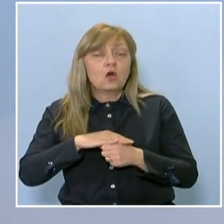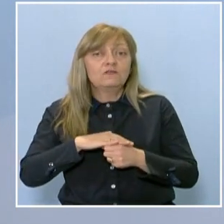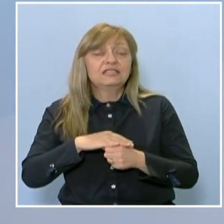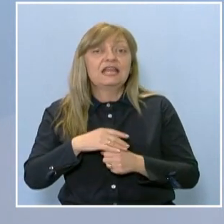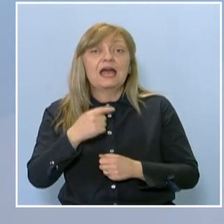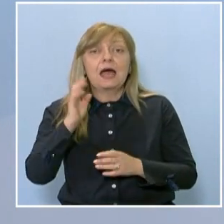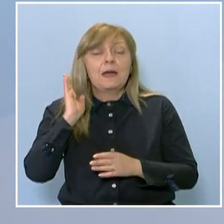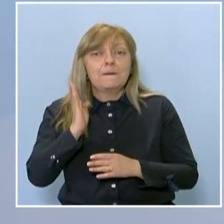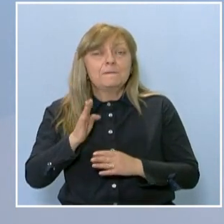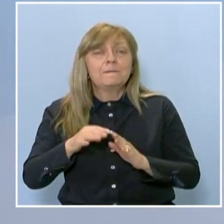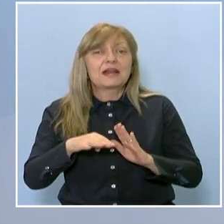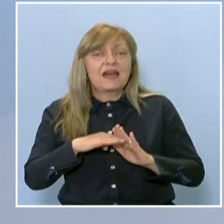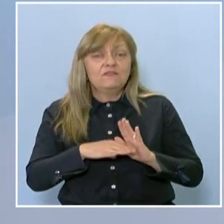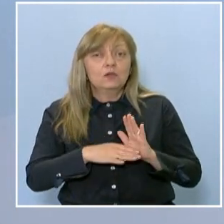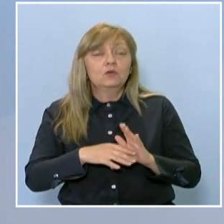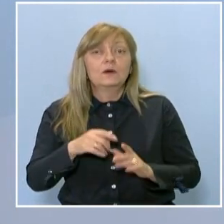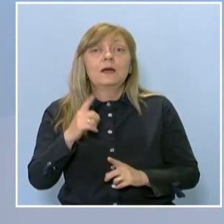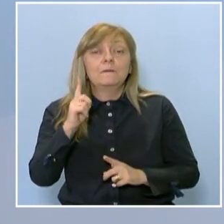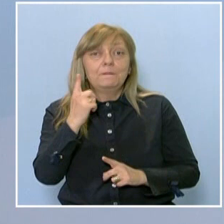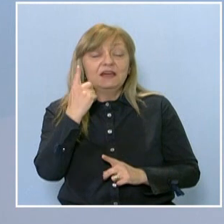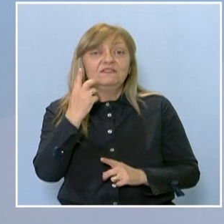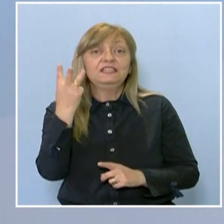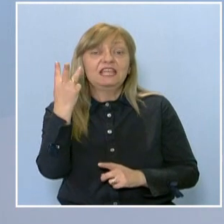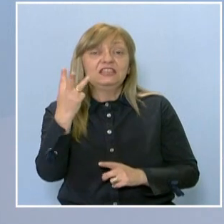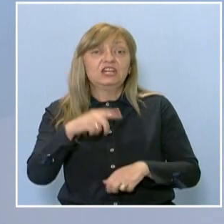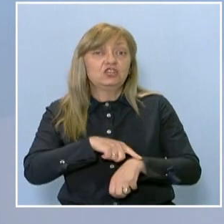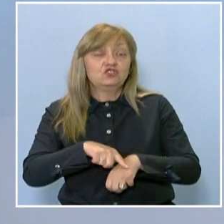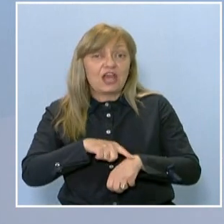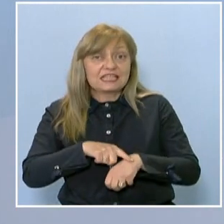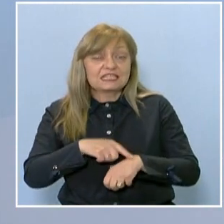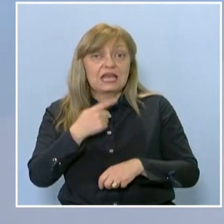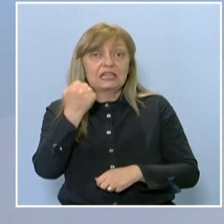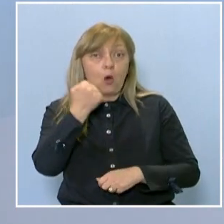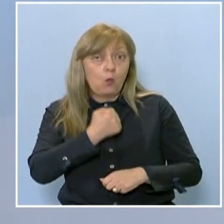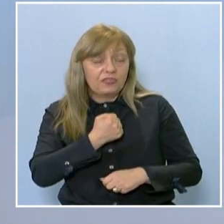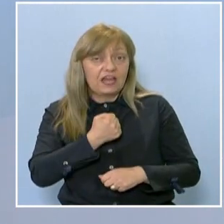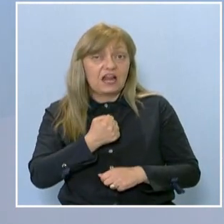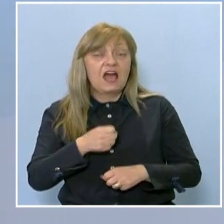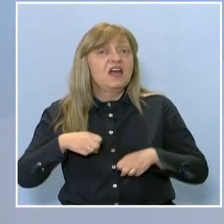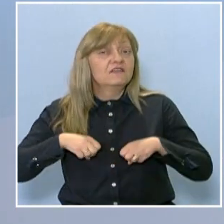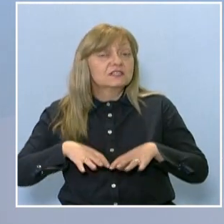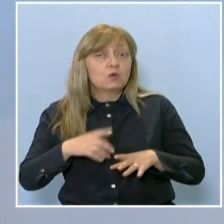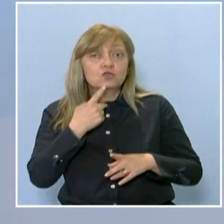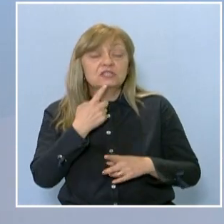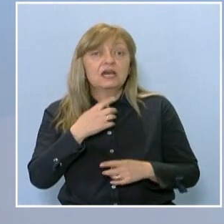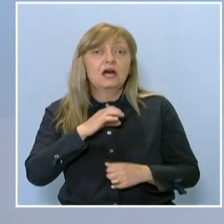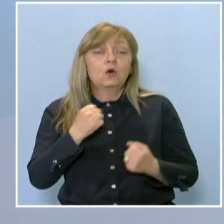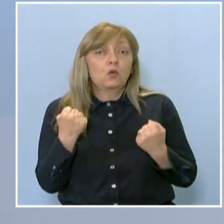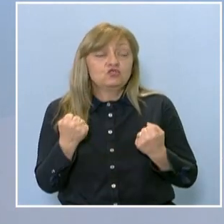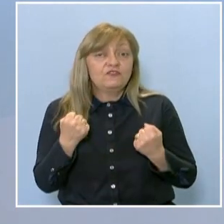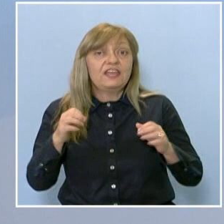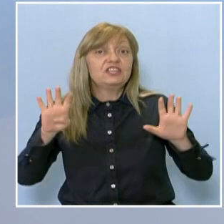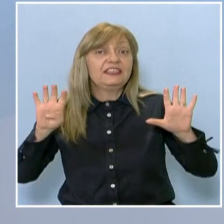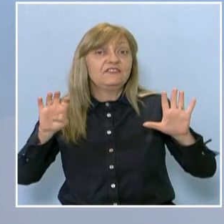и правилни действия през първите 3 часа на удара, шансът за преживяване без последици е